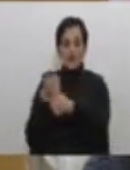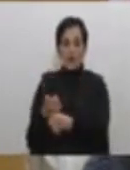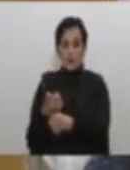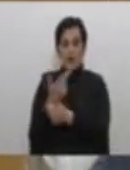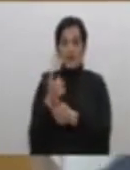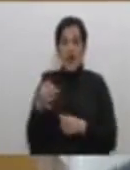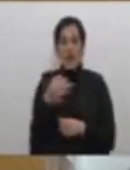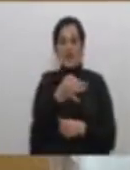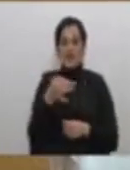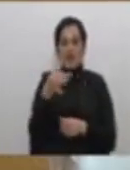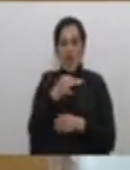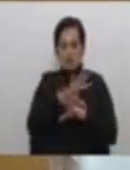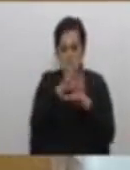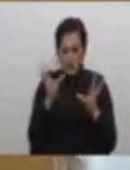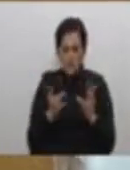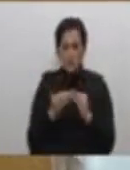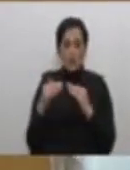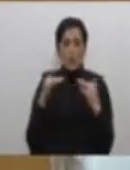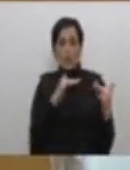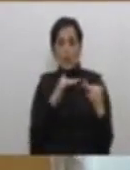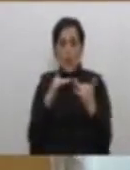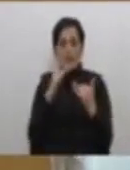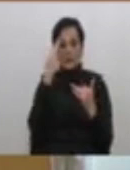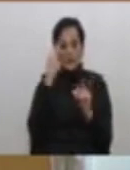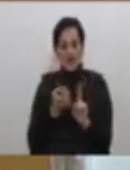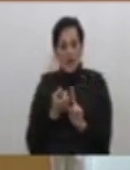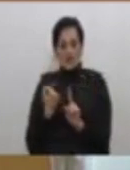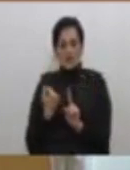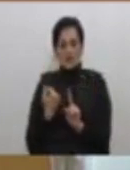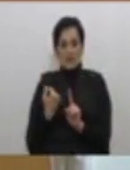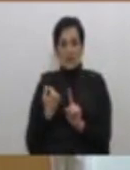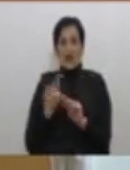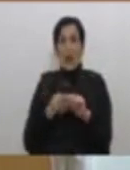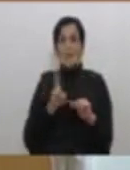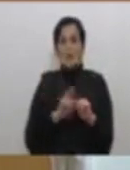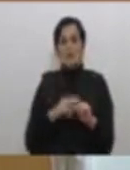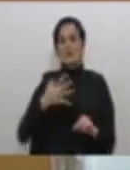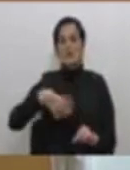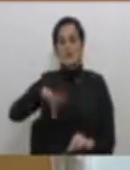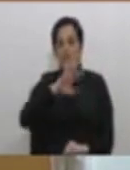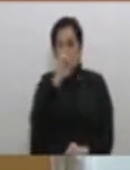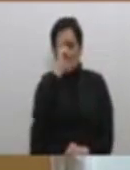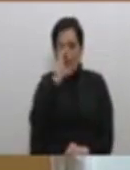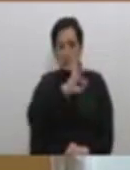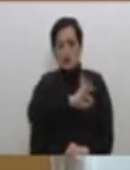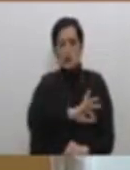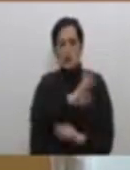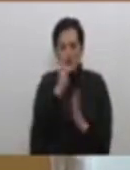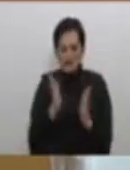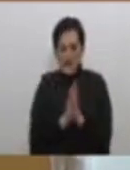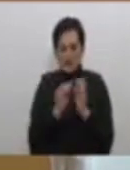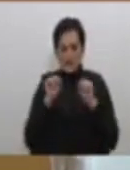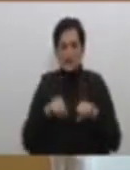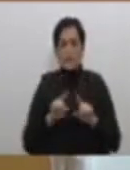რეგიონში ყოვლისმომცველი კონფლიქტის თავიდან ასაცილებლად. Amistui საქართველოს ხელისუფლება იყენებს ყველა საშუალებას,